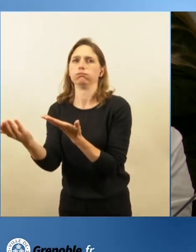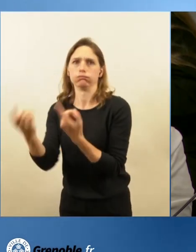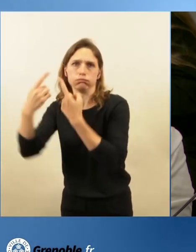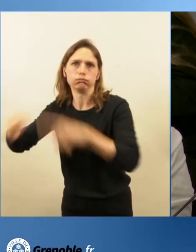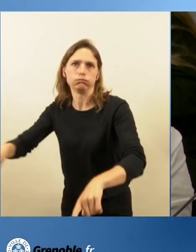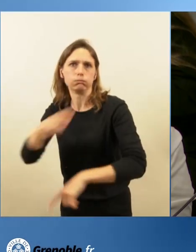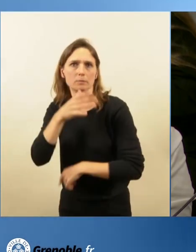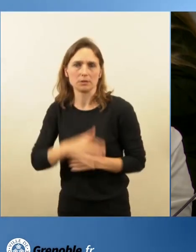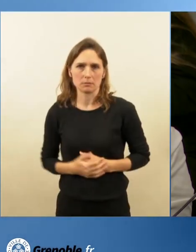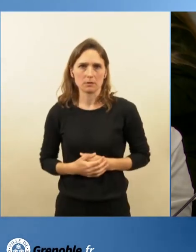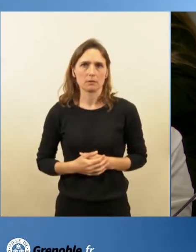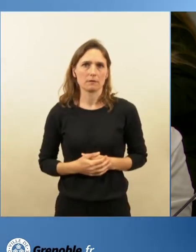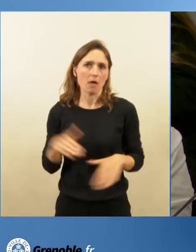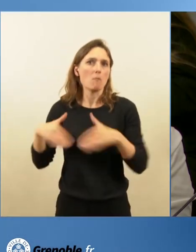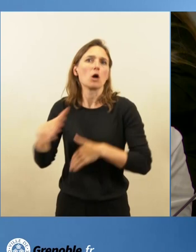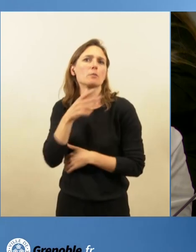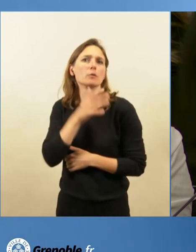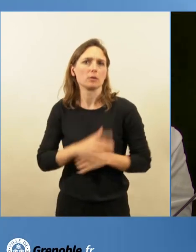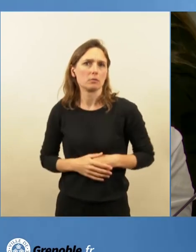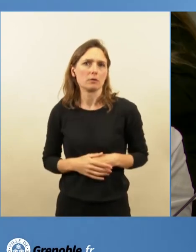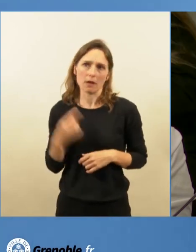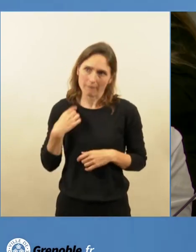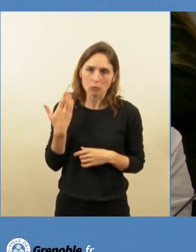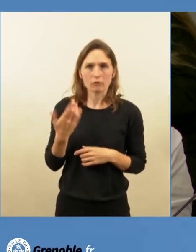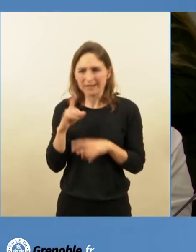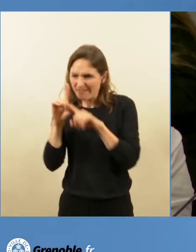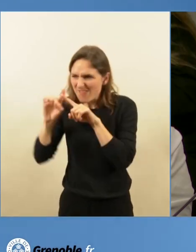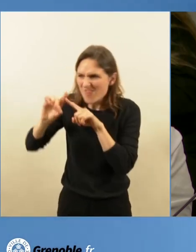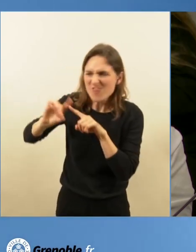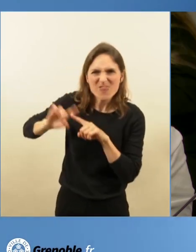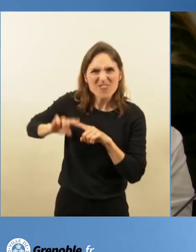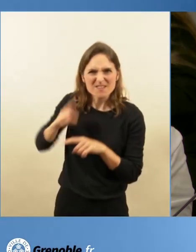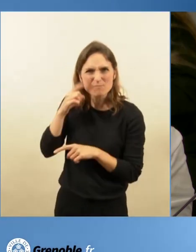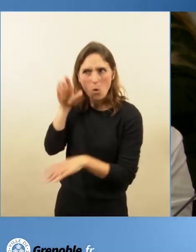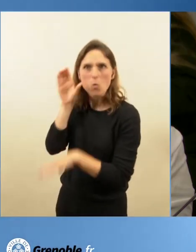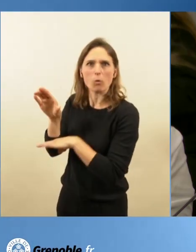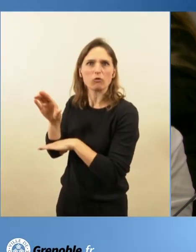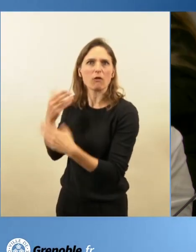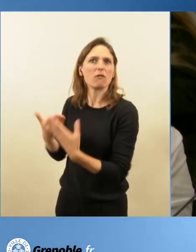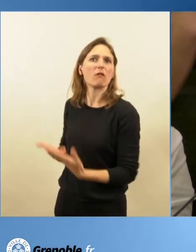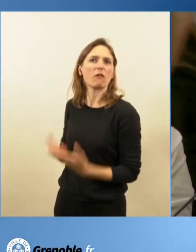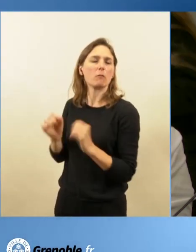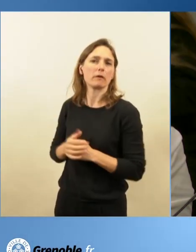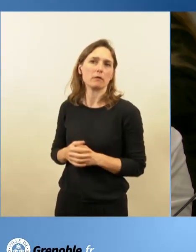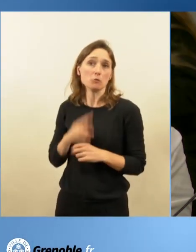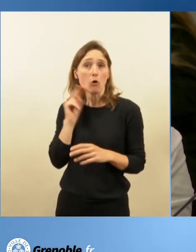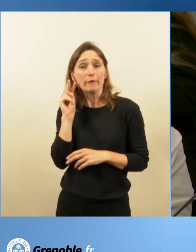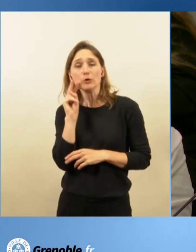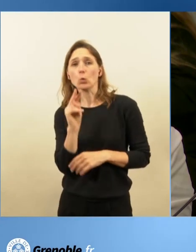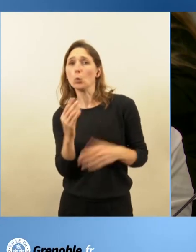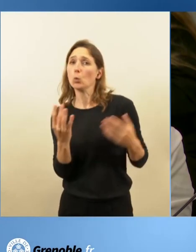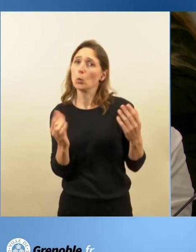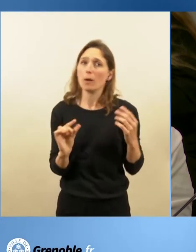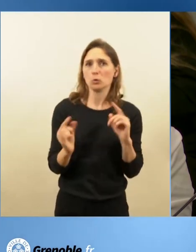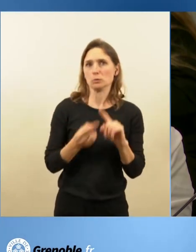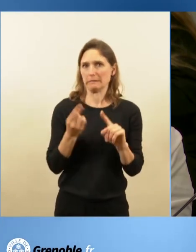alors cela ne pourrait pas marcher et il faut donc trouver la petite bête pour s'opposer c'est une vision un peu particulière je dois